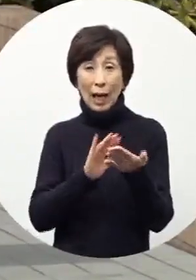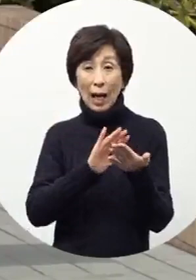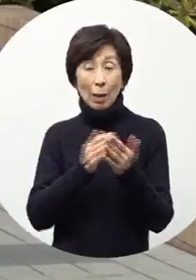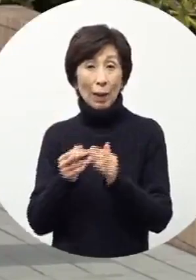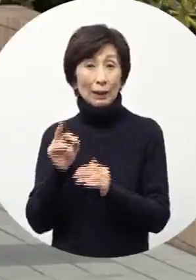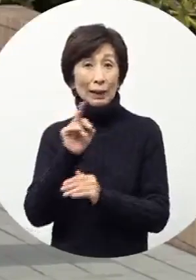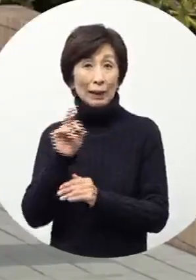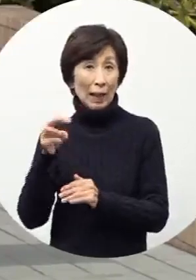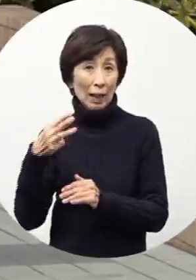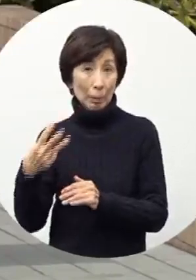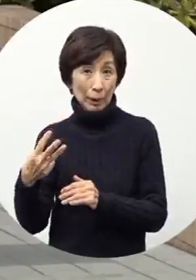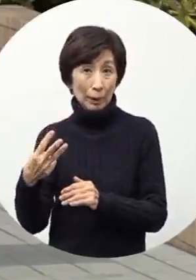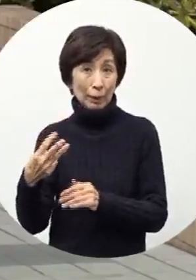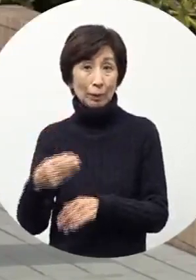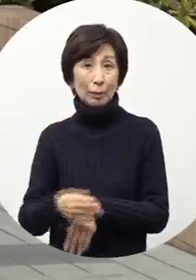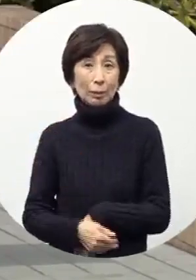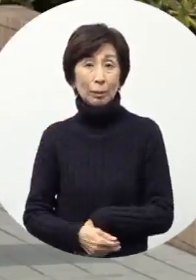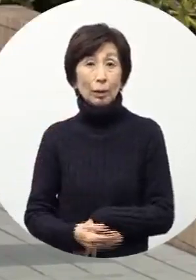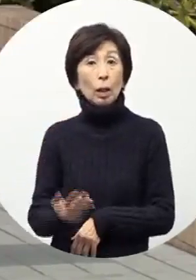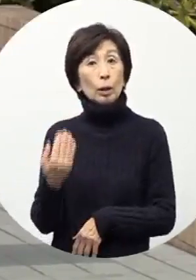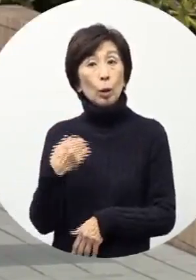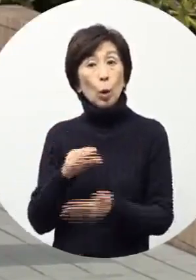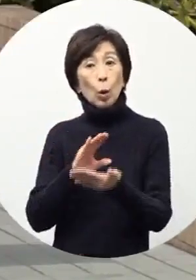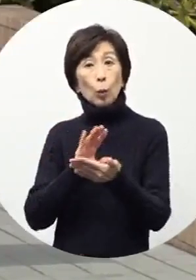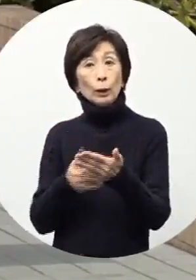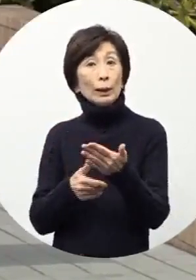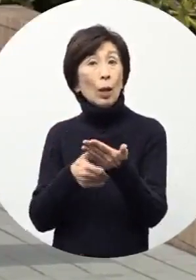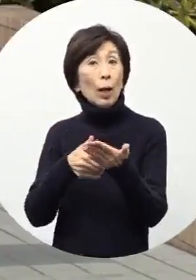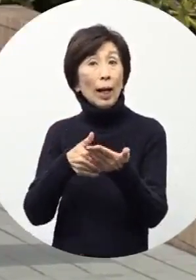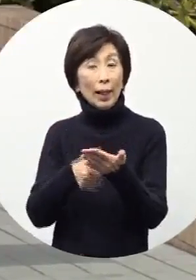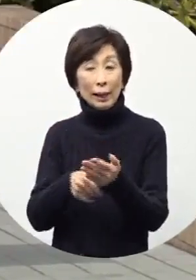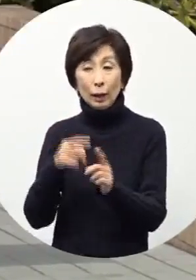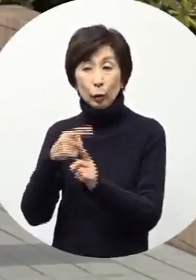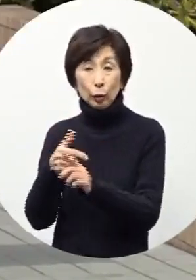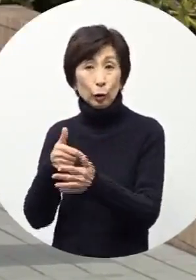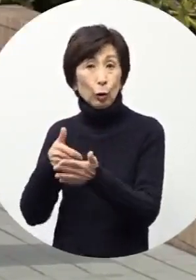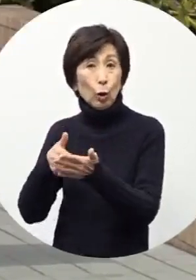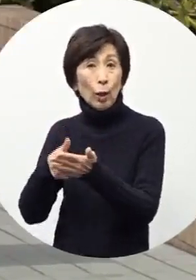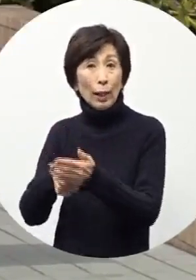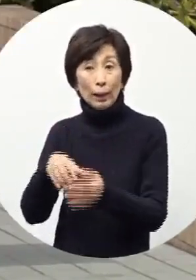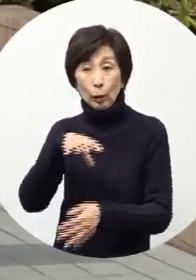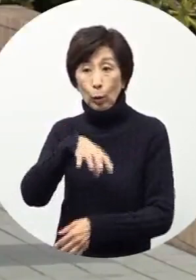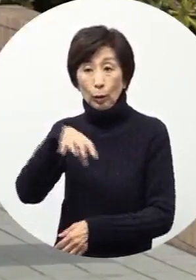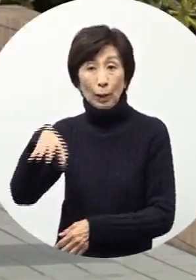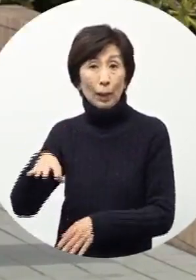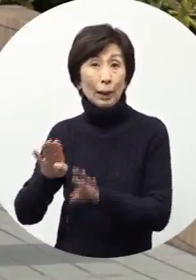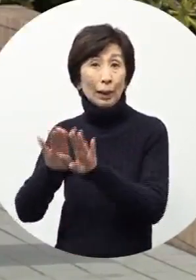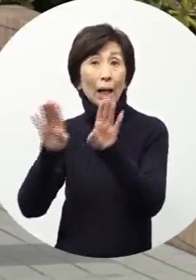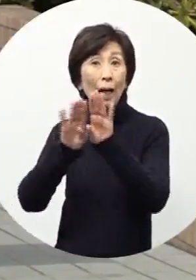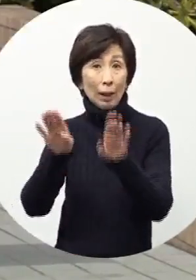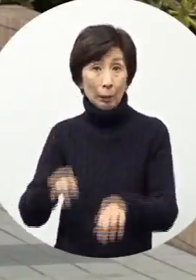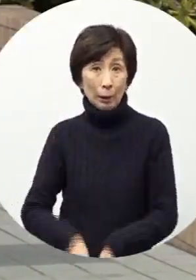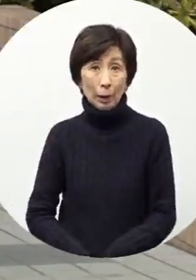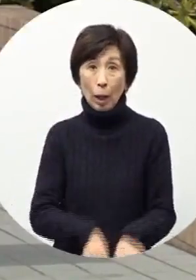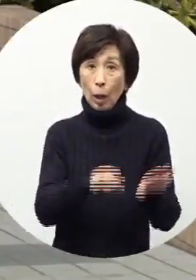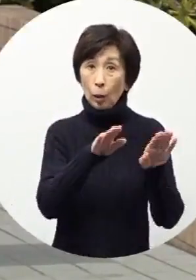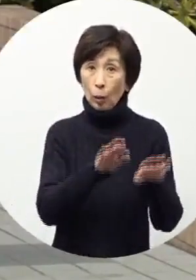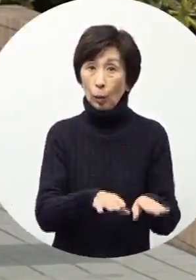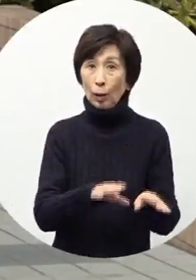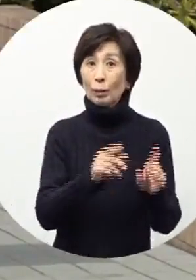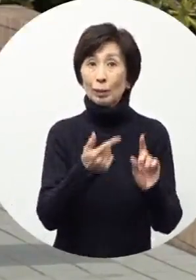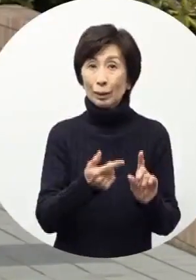ミ、その時は藤沢駅と辻堂駅の周辺で実施されていたんですが、今回は市北